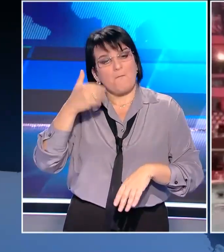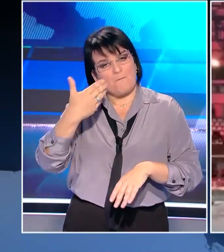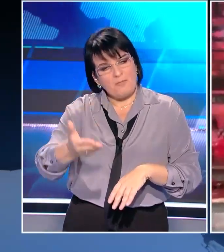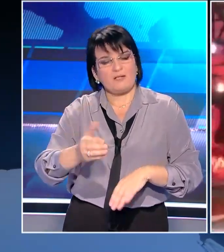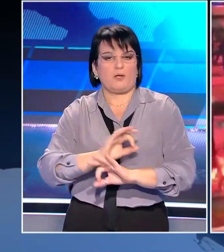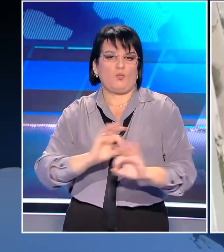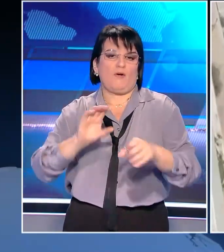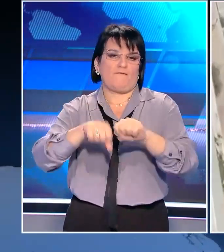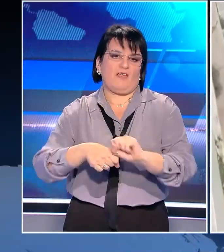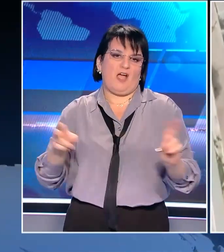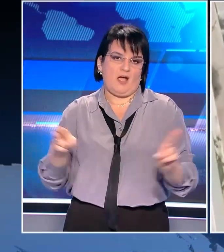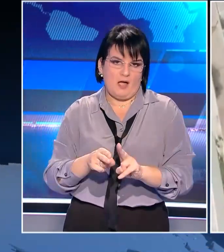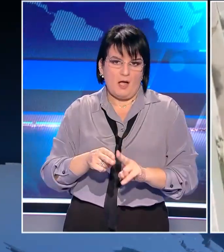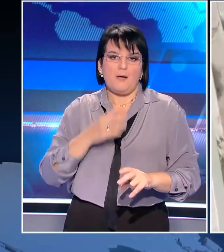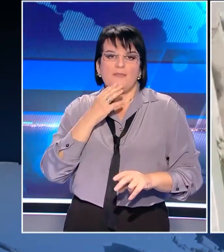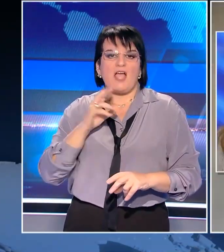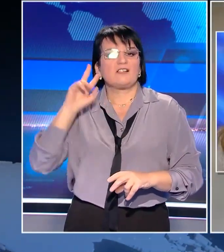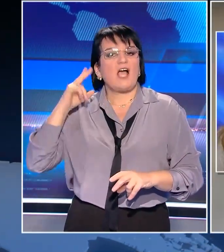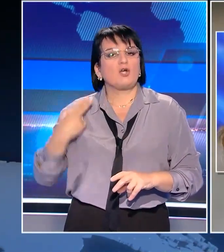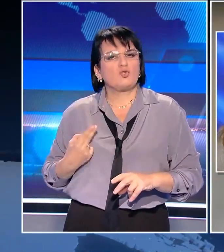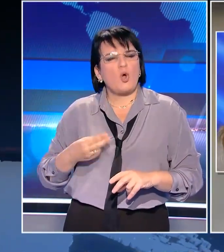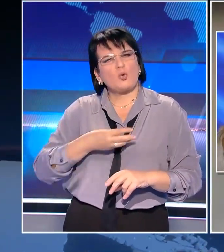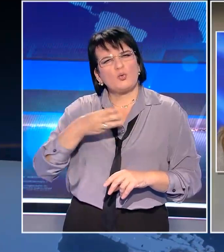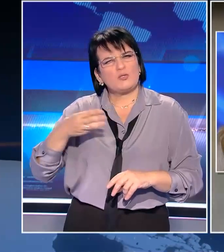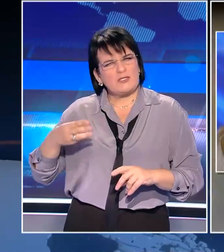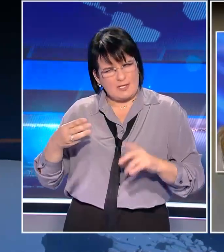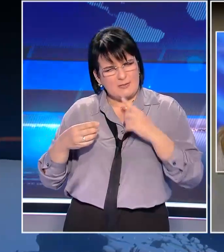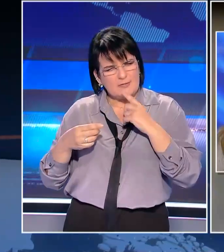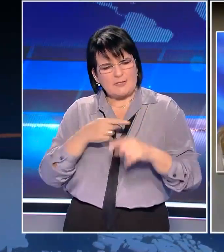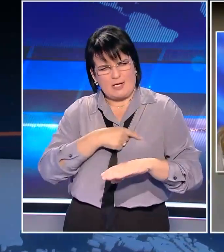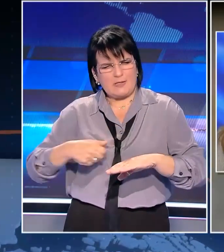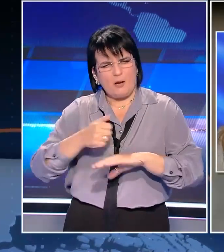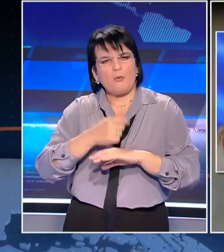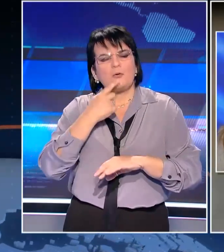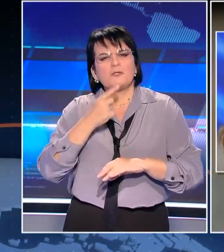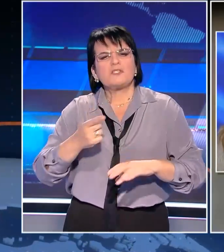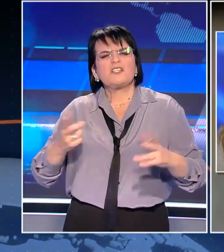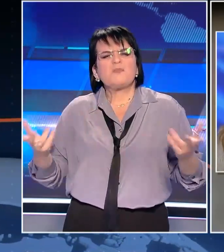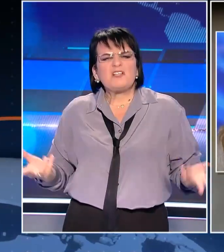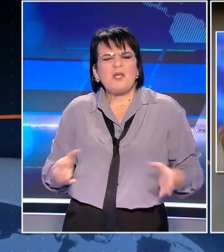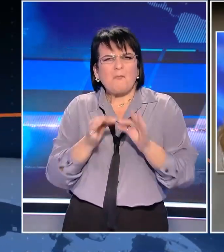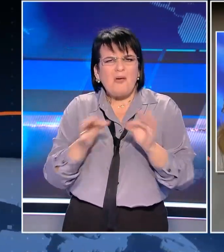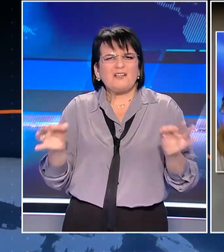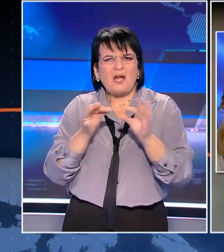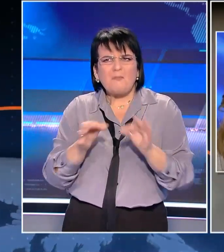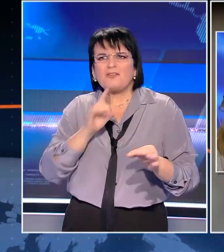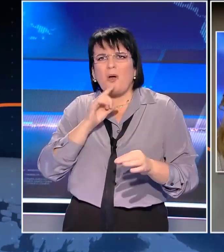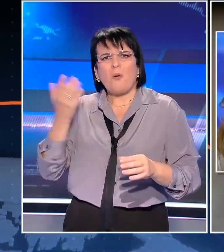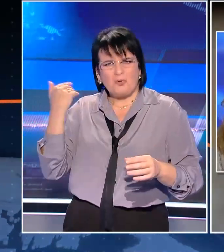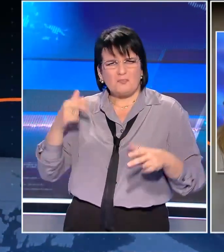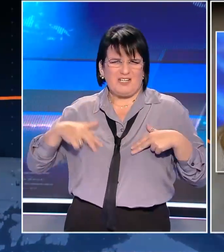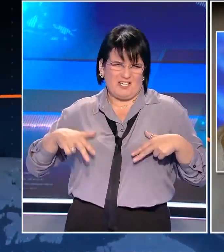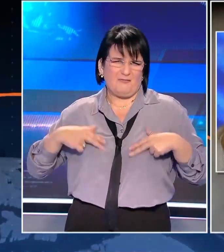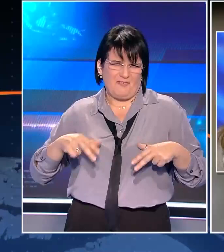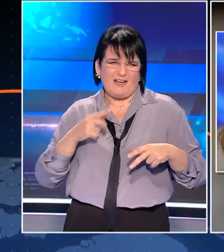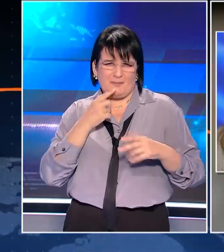χωρίς αποτέλεσμα, έκανε λόγο η Έφη Αχτσιόγλου. Με άλλα λόγια, είναι προφανές ότι τα όσα μέτρα κατά καιρούς ανακοινώνονται, όπως αυτό που ανακοινώθηκε ακόμη μια